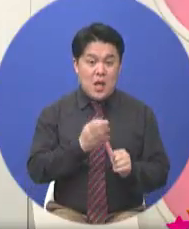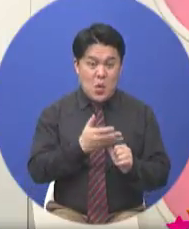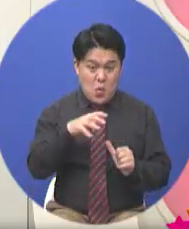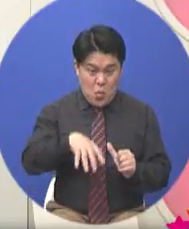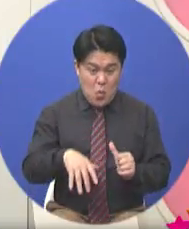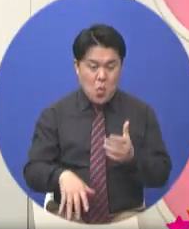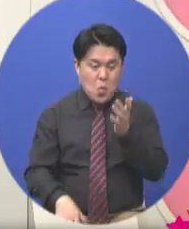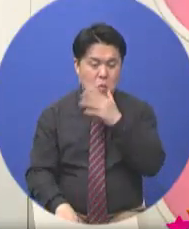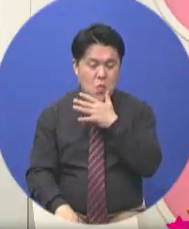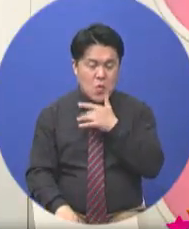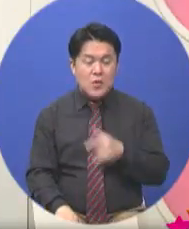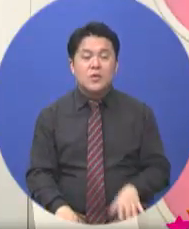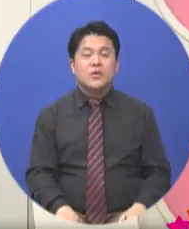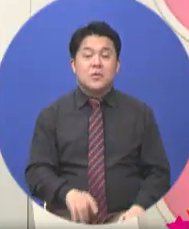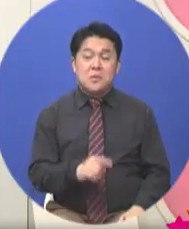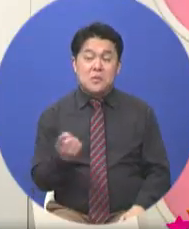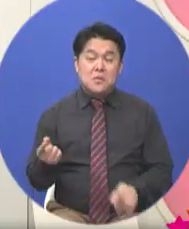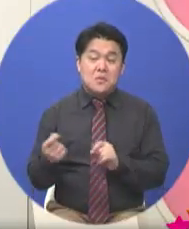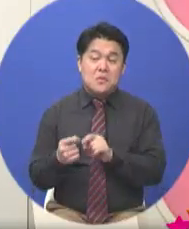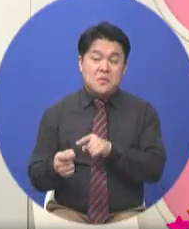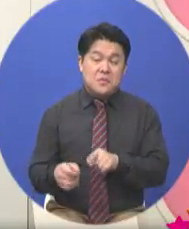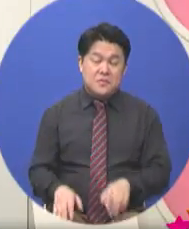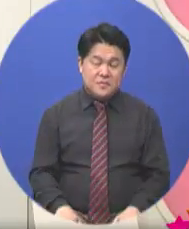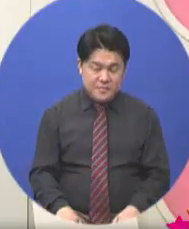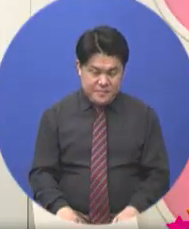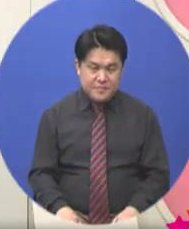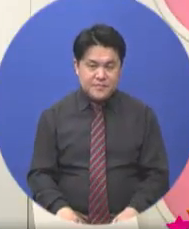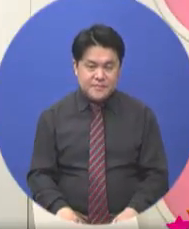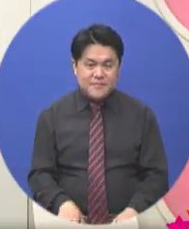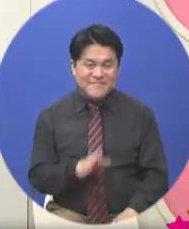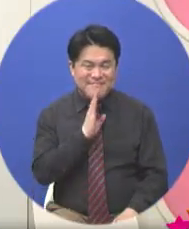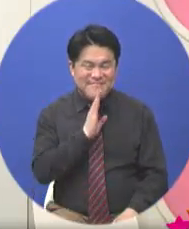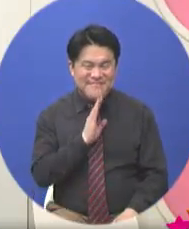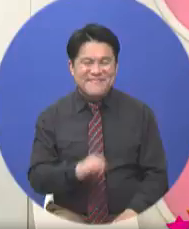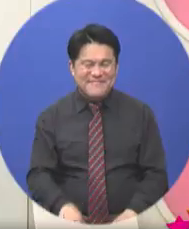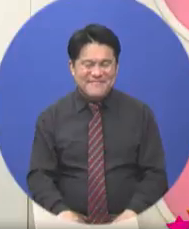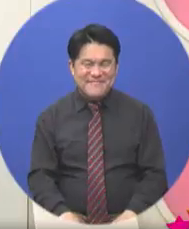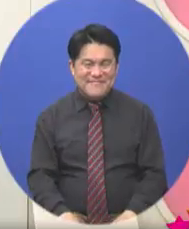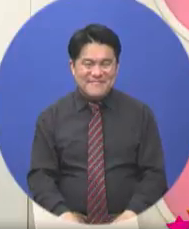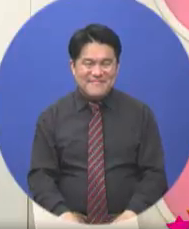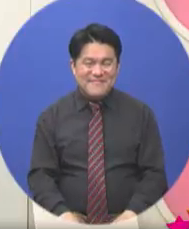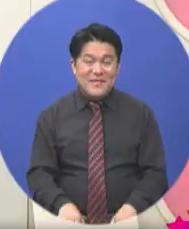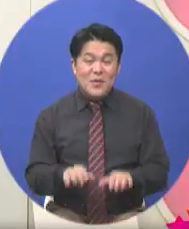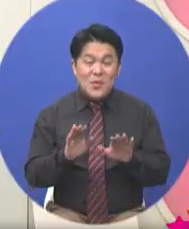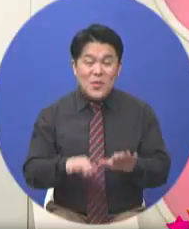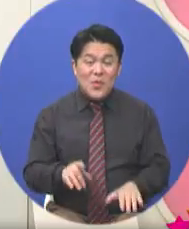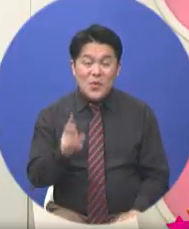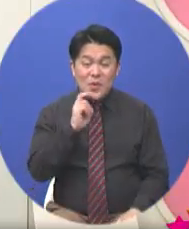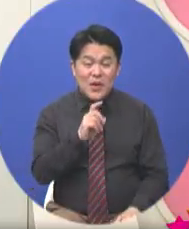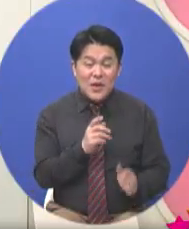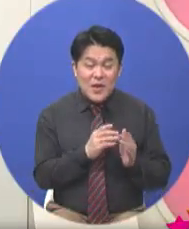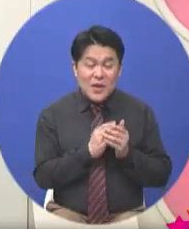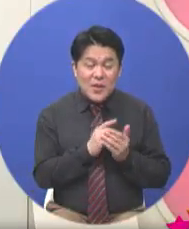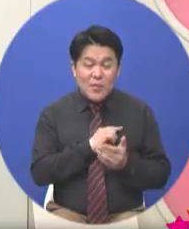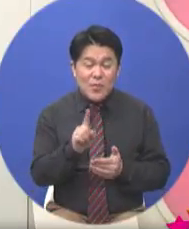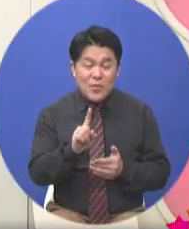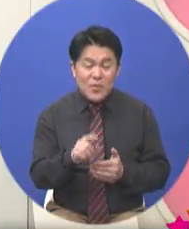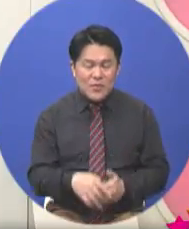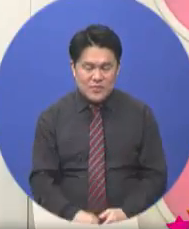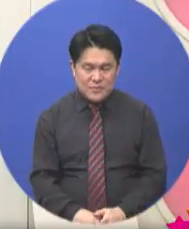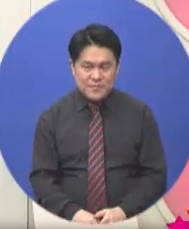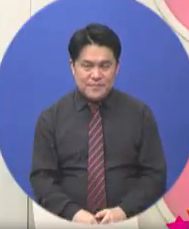안양. 네. 아, 바로 옆 동네 사시네요. 네. 네. 오늘 어떤 노래 준비해